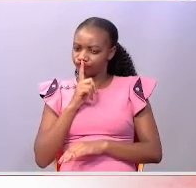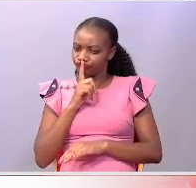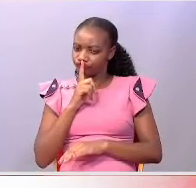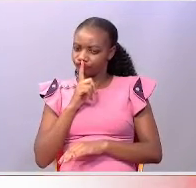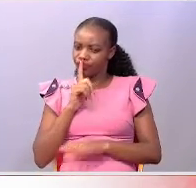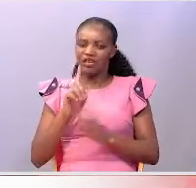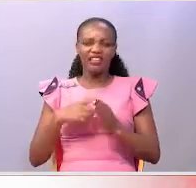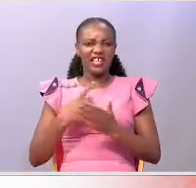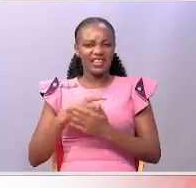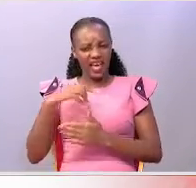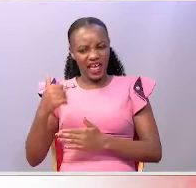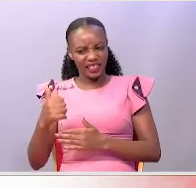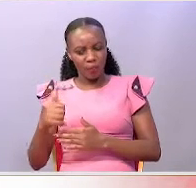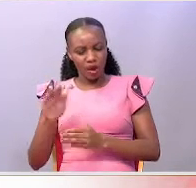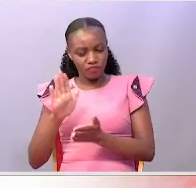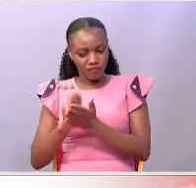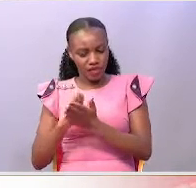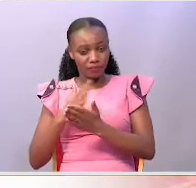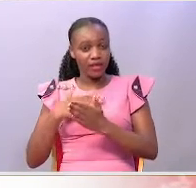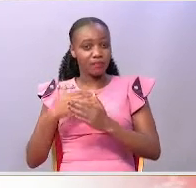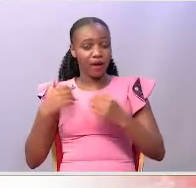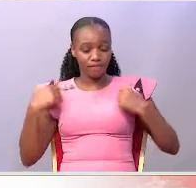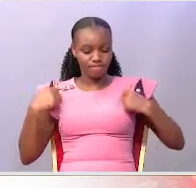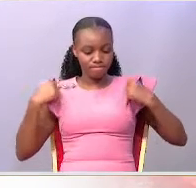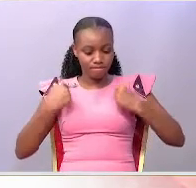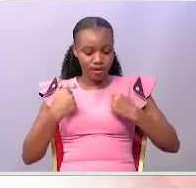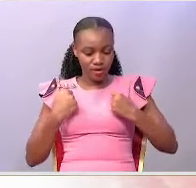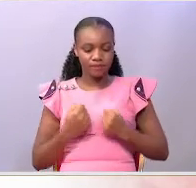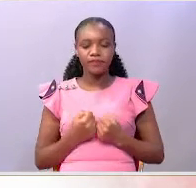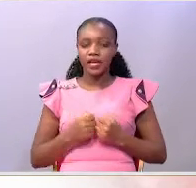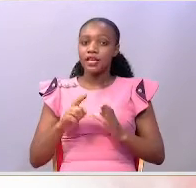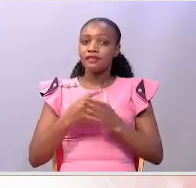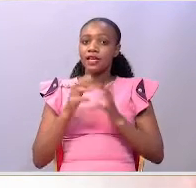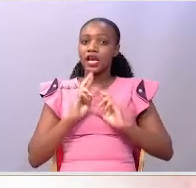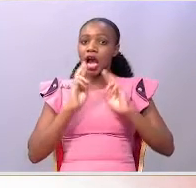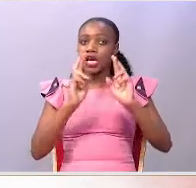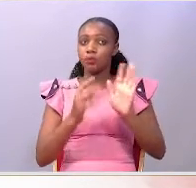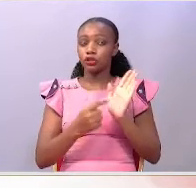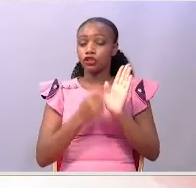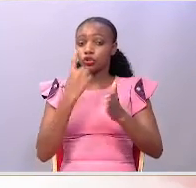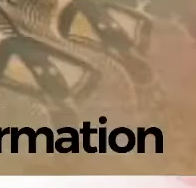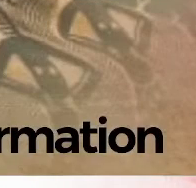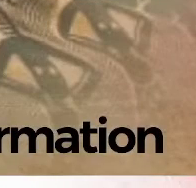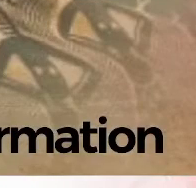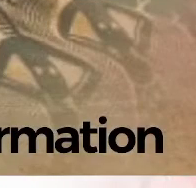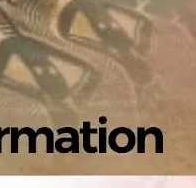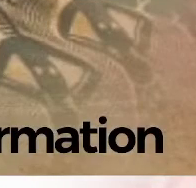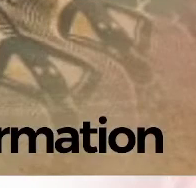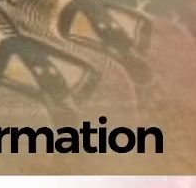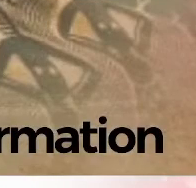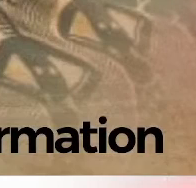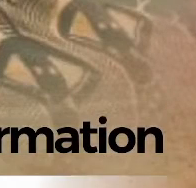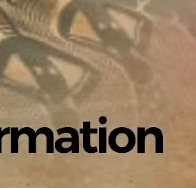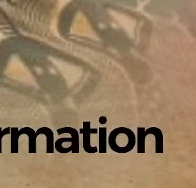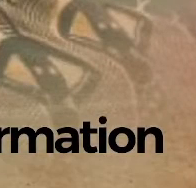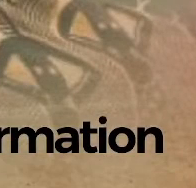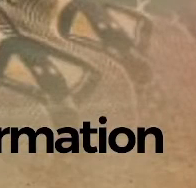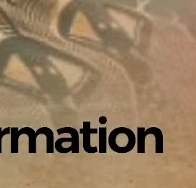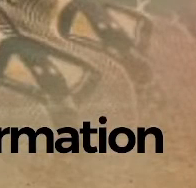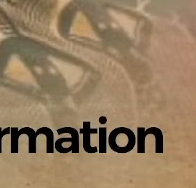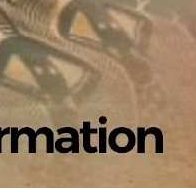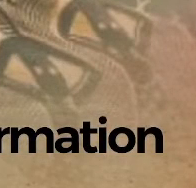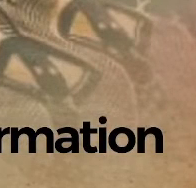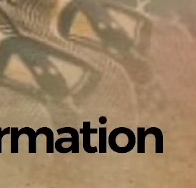nikaeka kwa bagi yangu. A report released on the 8th of November this year indicates that sexual violence, forced